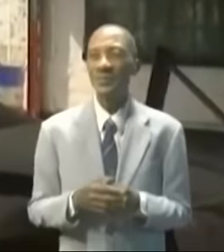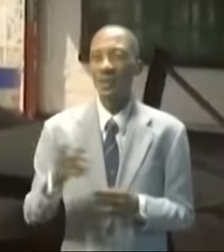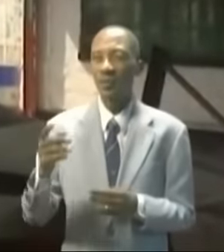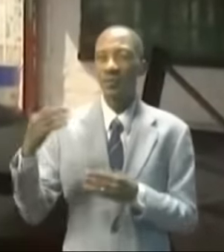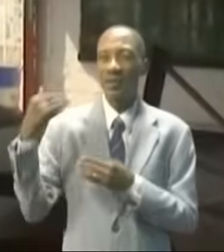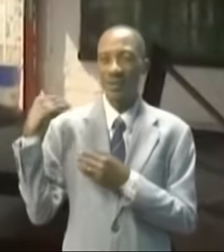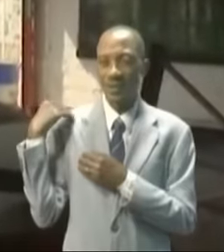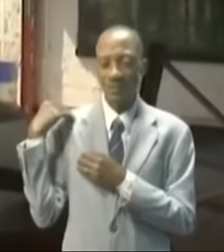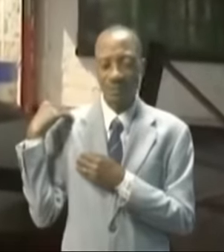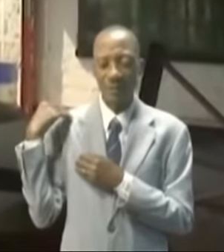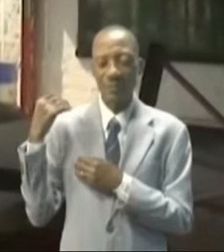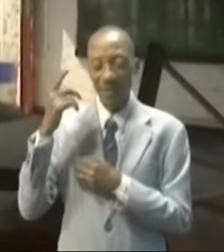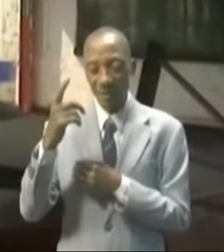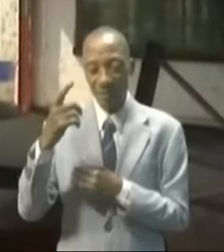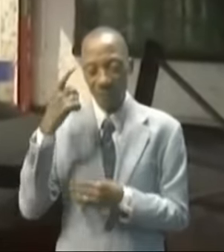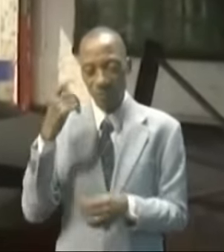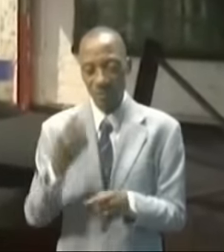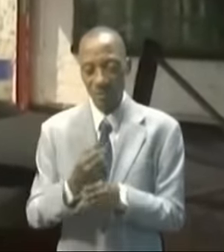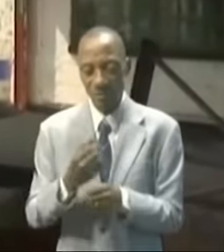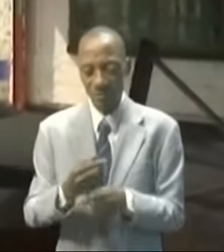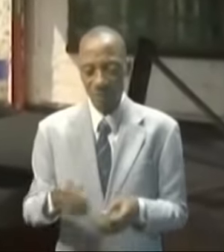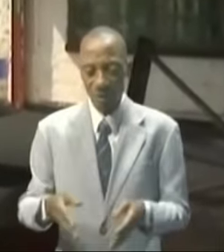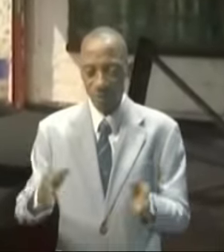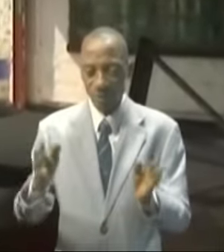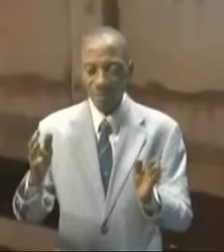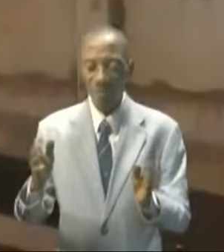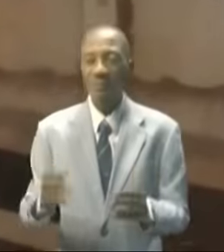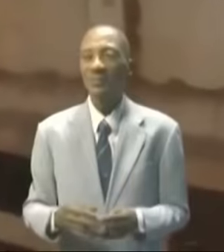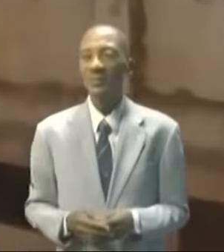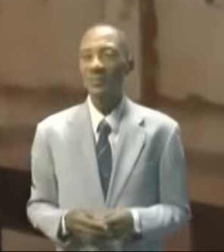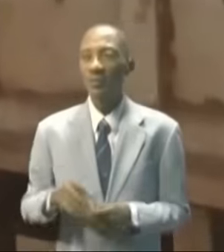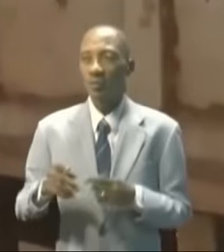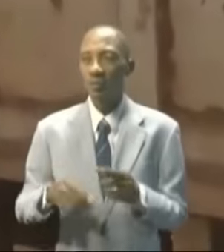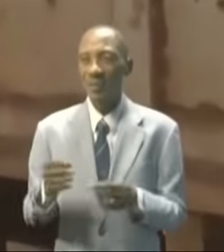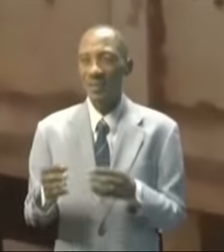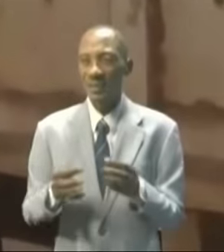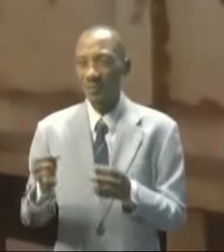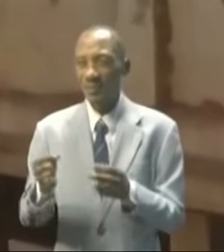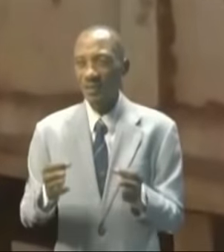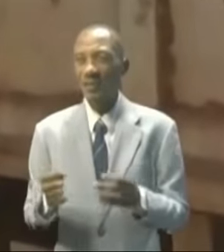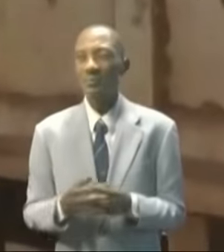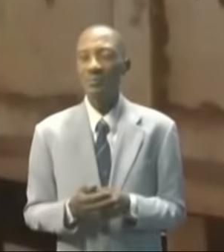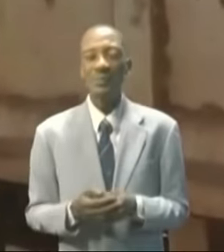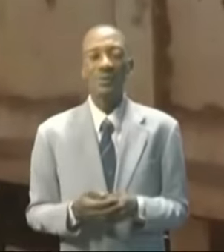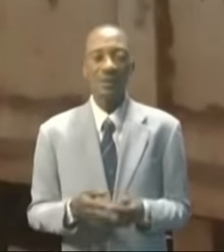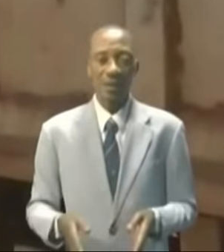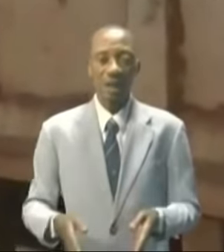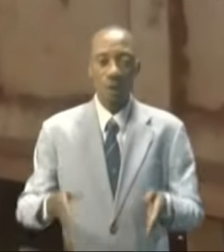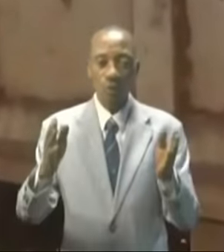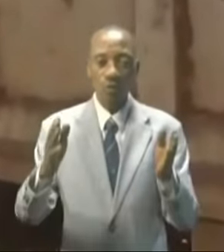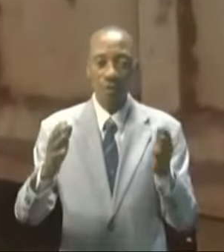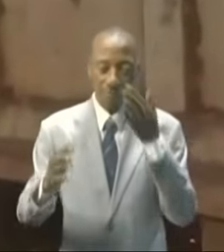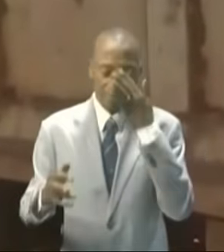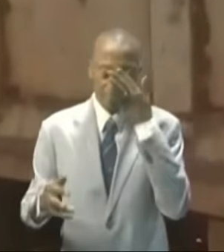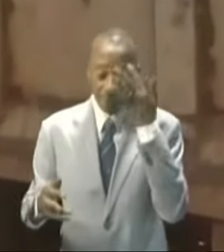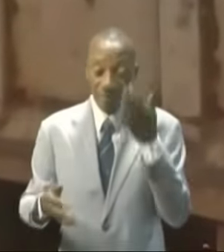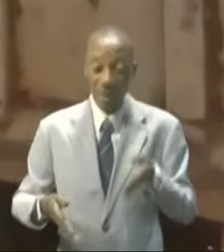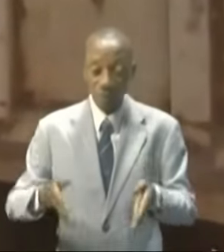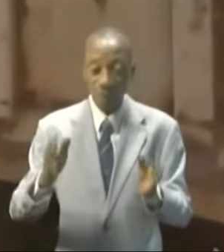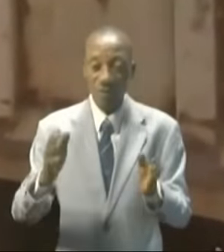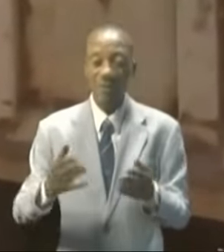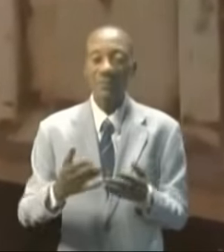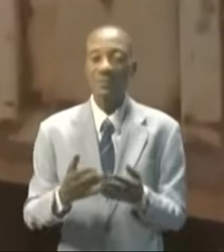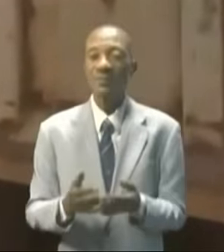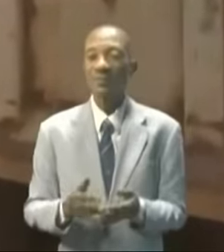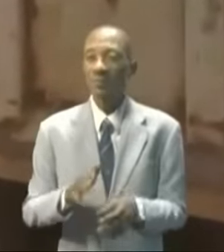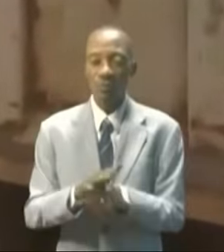aluminium, l'inox, donc voilà la poste industrielle. Passé dans un état délabré, suite aussi à